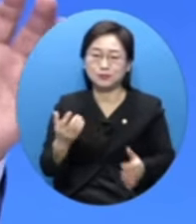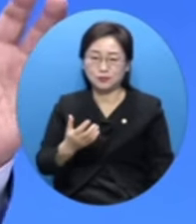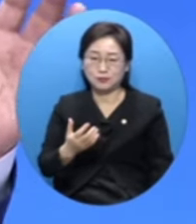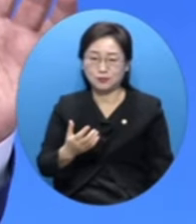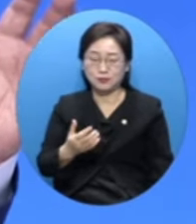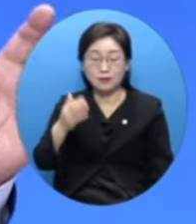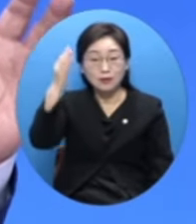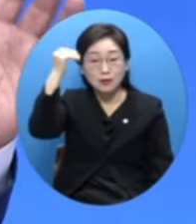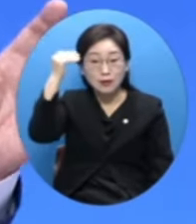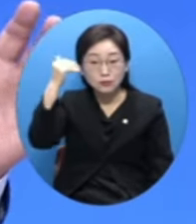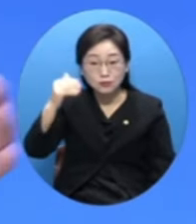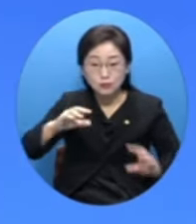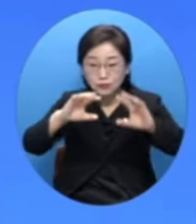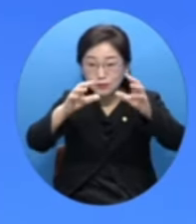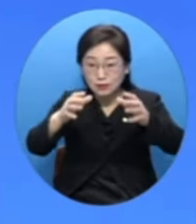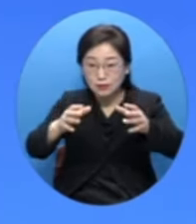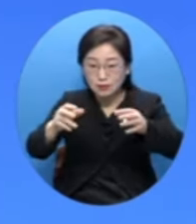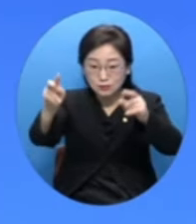많은 지역